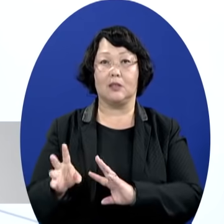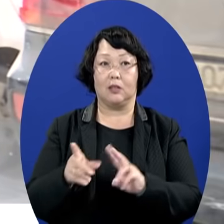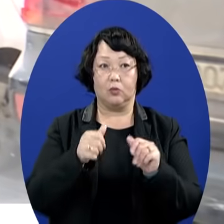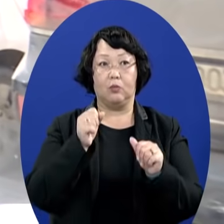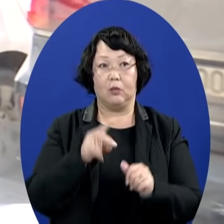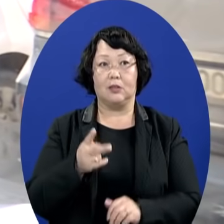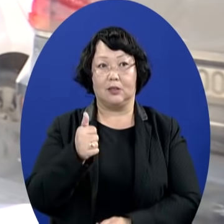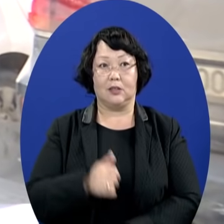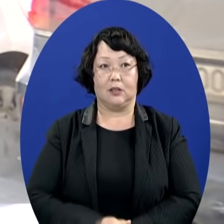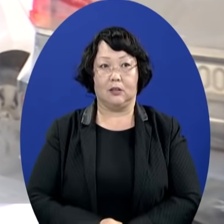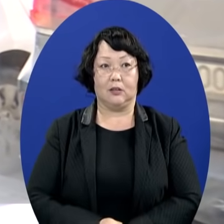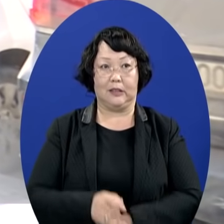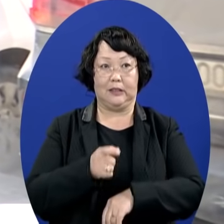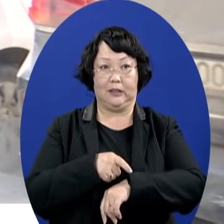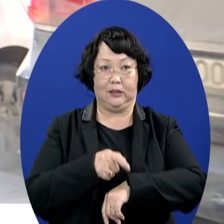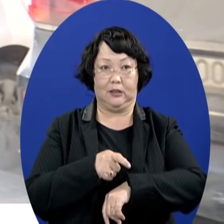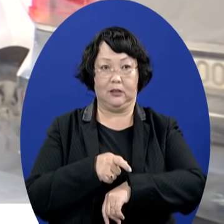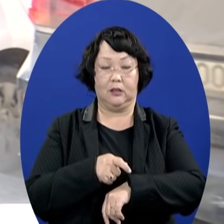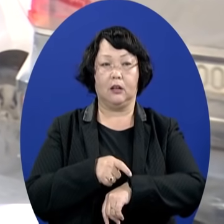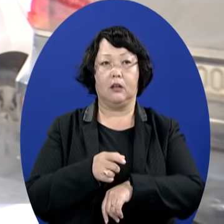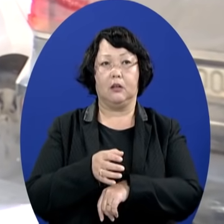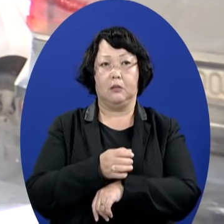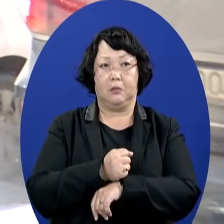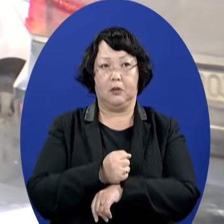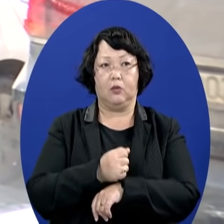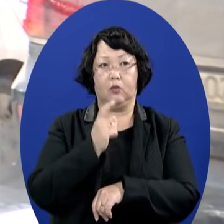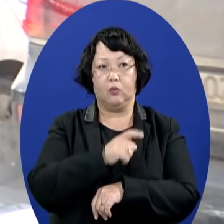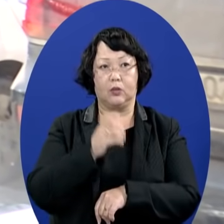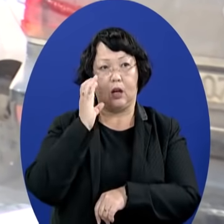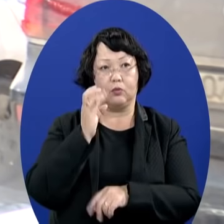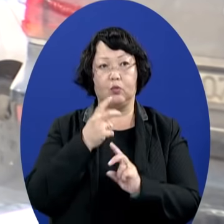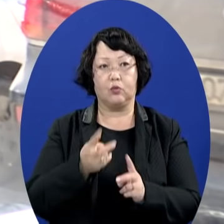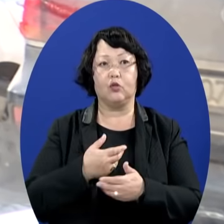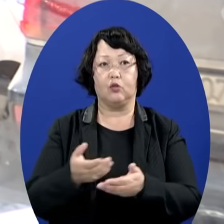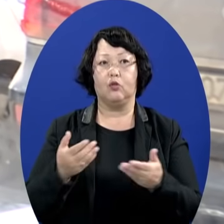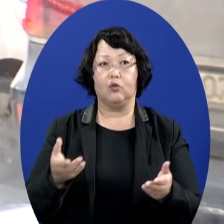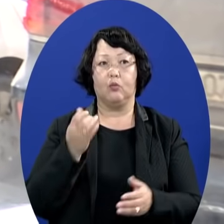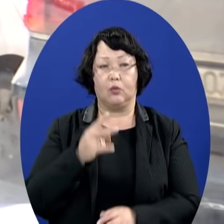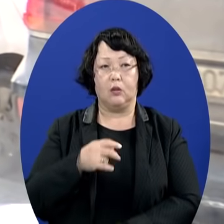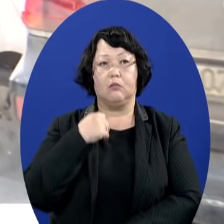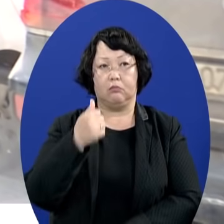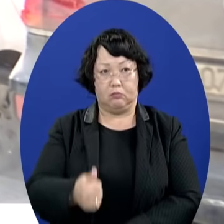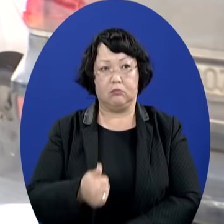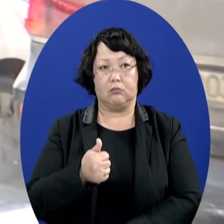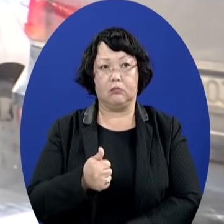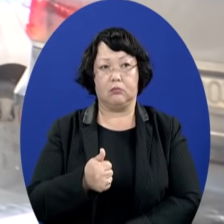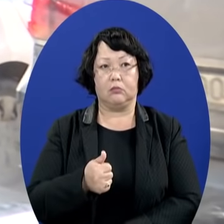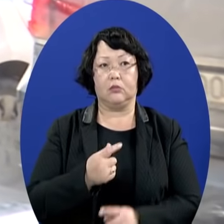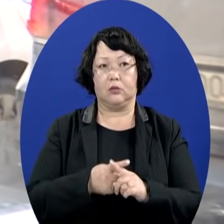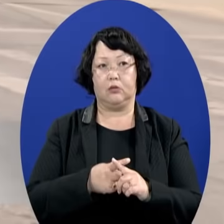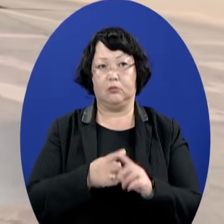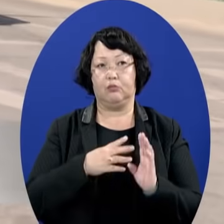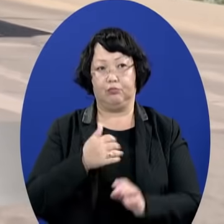болондоо. Цагтаа ингэж хүмүүсэд үйлчлэн гэдэг бол одоо мархтаад баршгүй. Би одоо эерэг